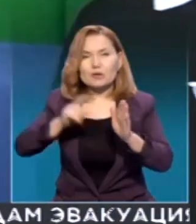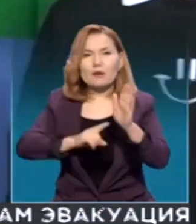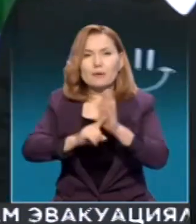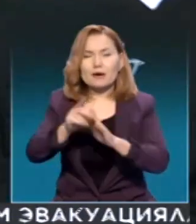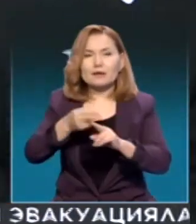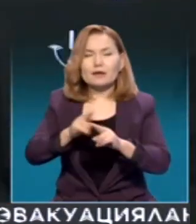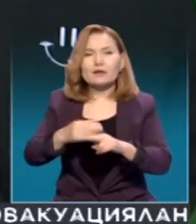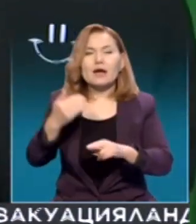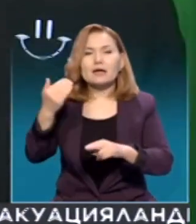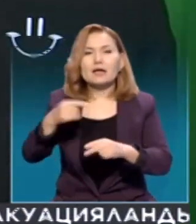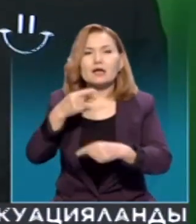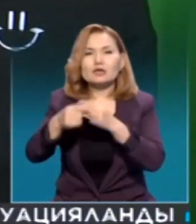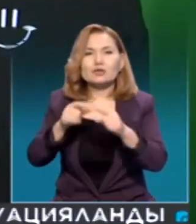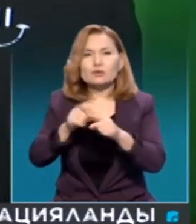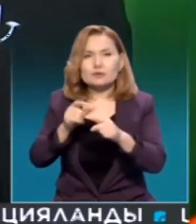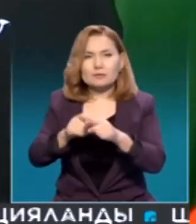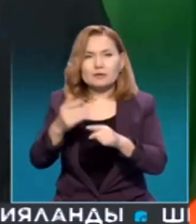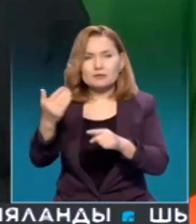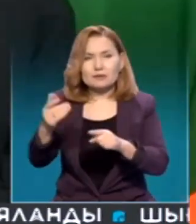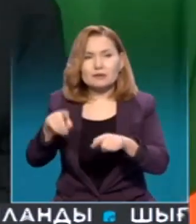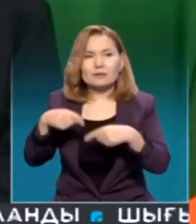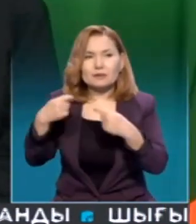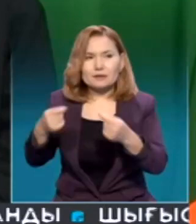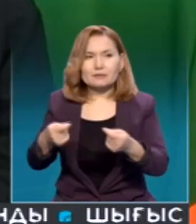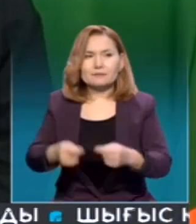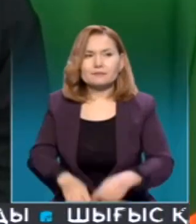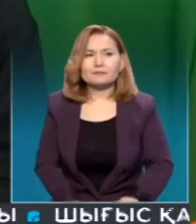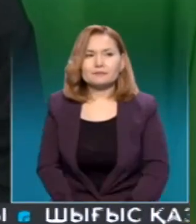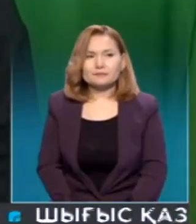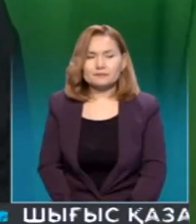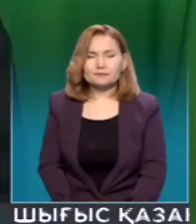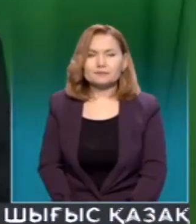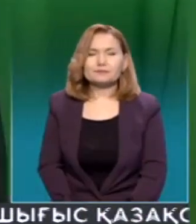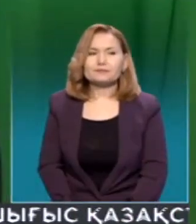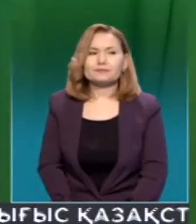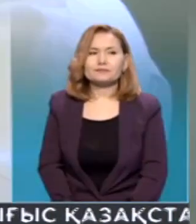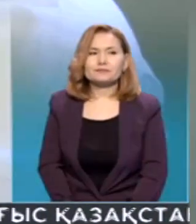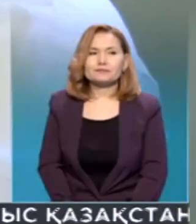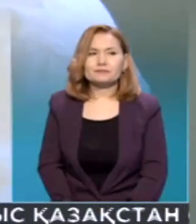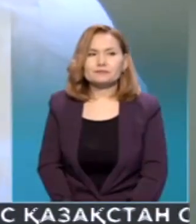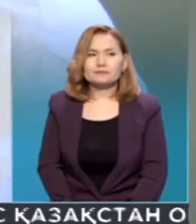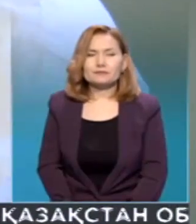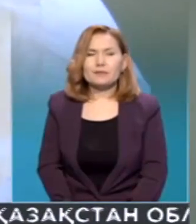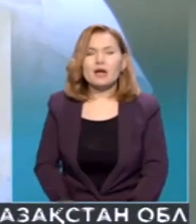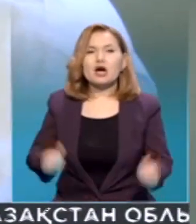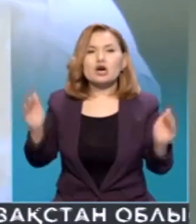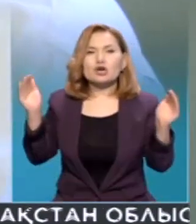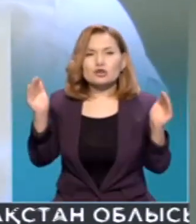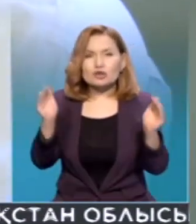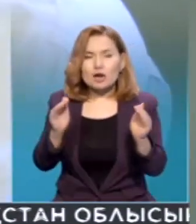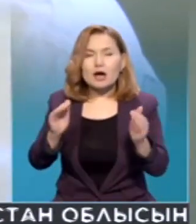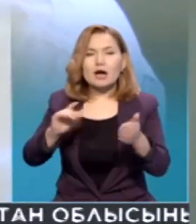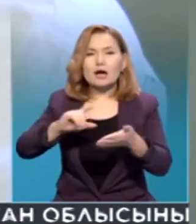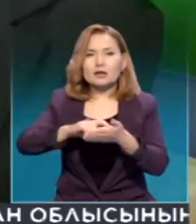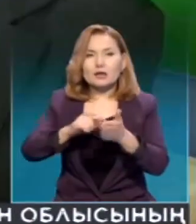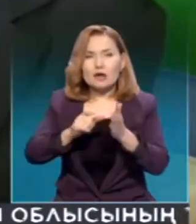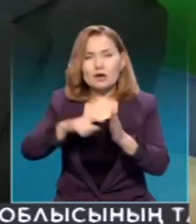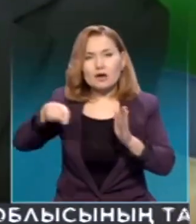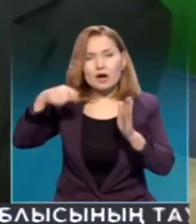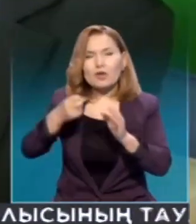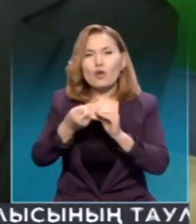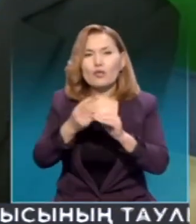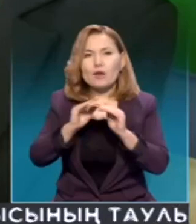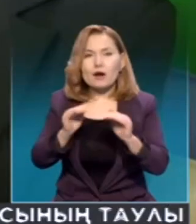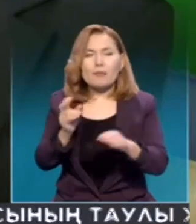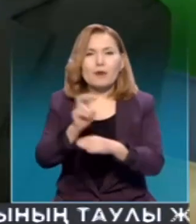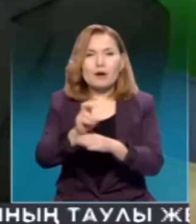сөз кезегін әріптесім Евелинаға беремін. Здравствуйте, дорогие зрители телеканала Казахстан. Шағын телестудиядағы үйірмеге қазір 12 бала келіп